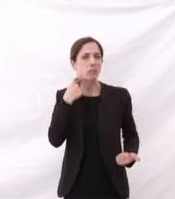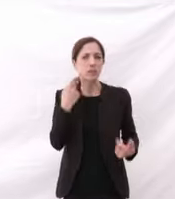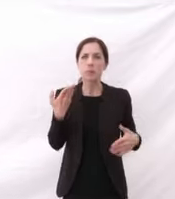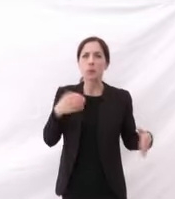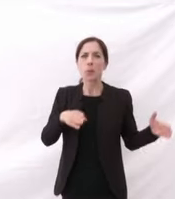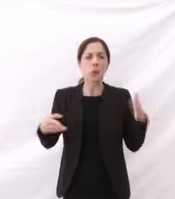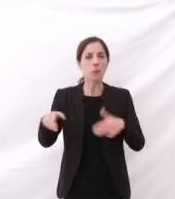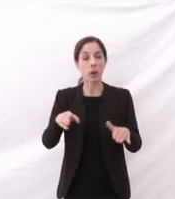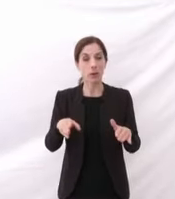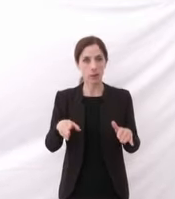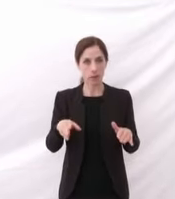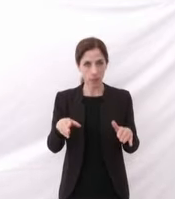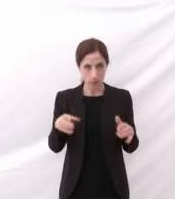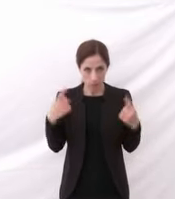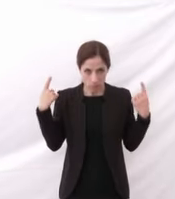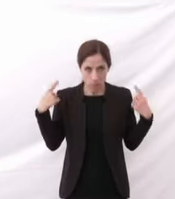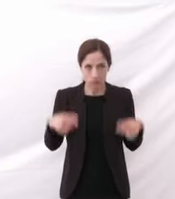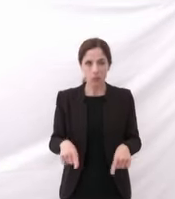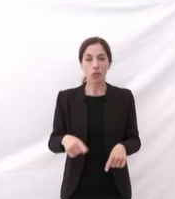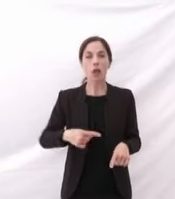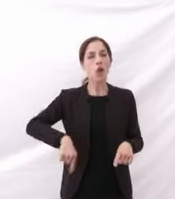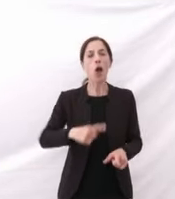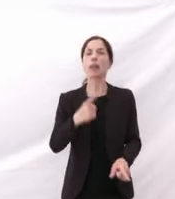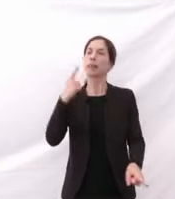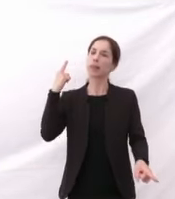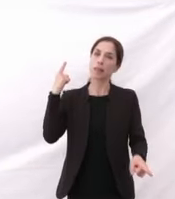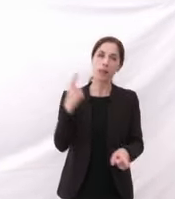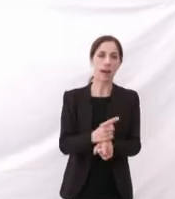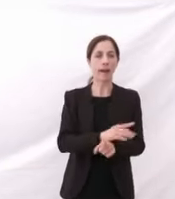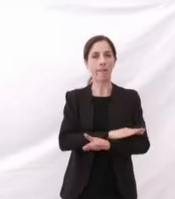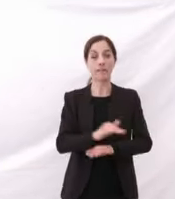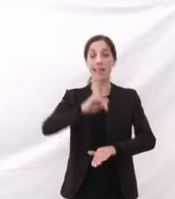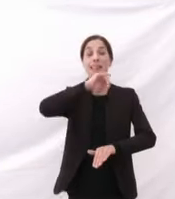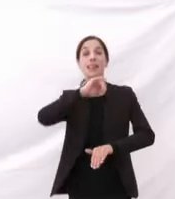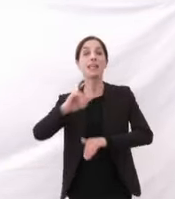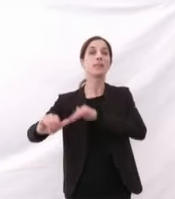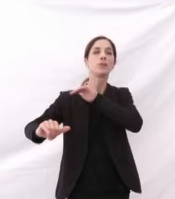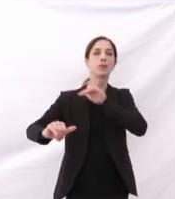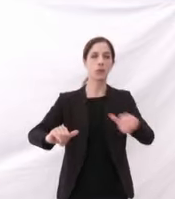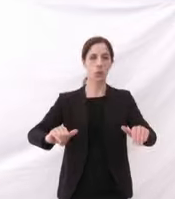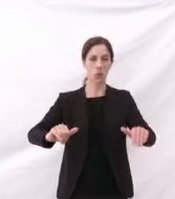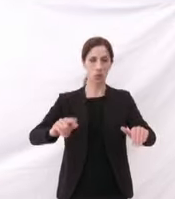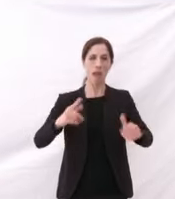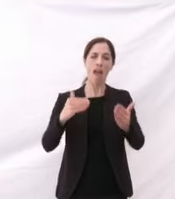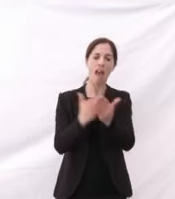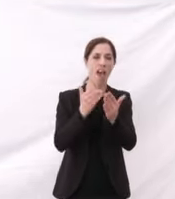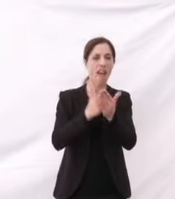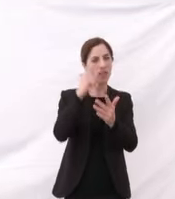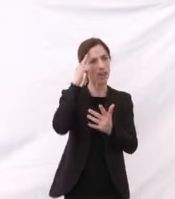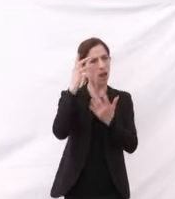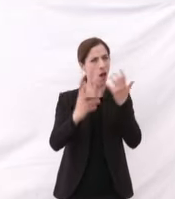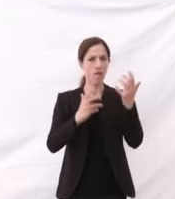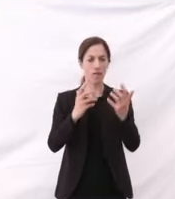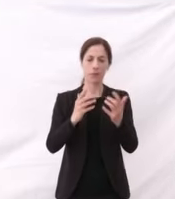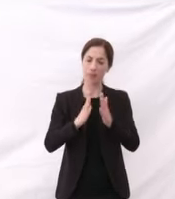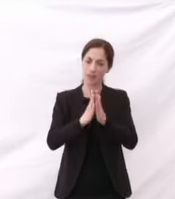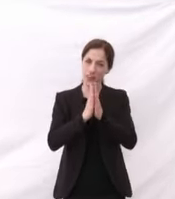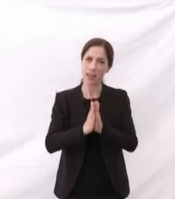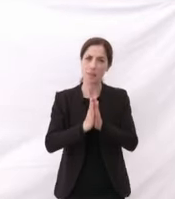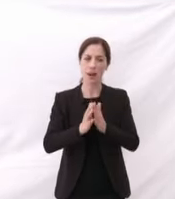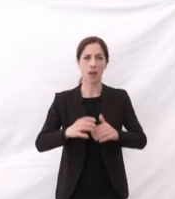Allora abbiamo il dovere sempre di distinguere per non confondere. Vi prego,